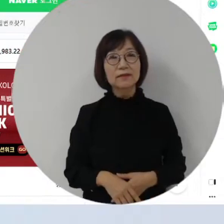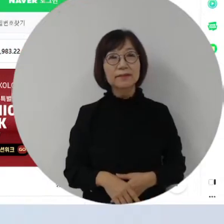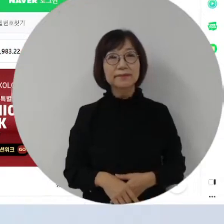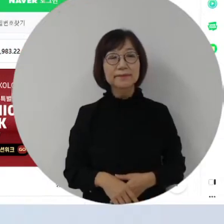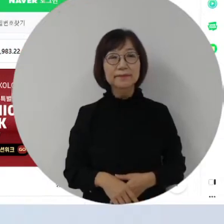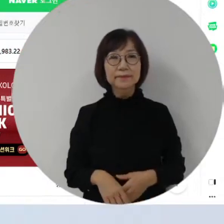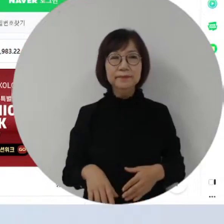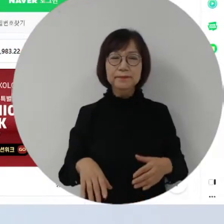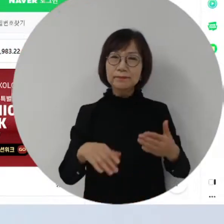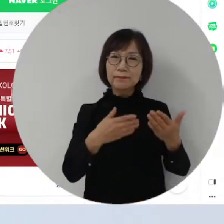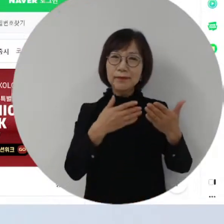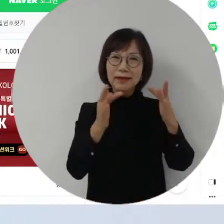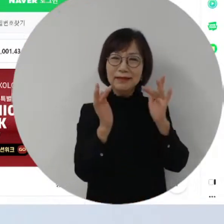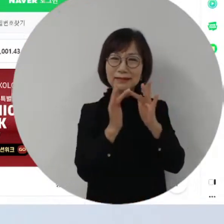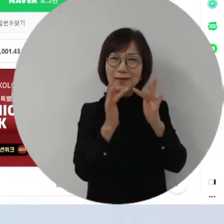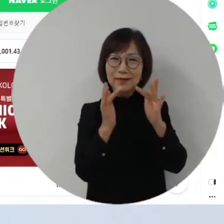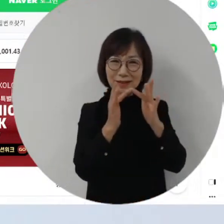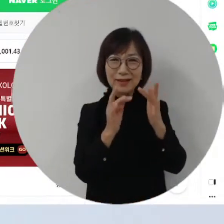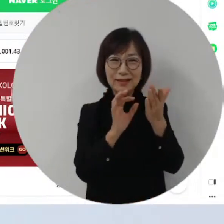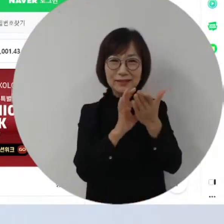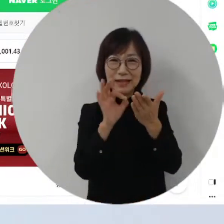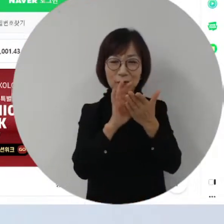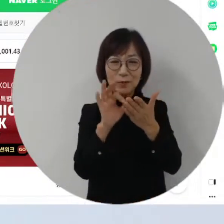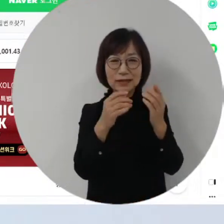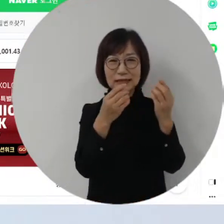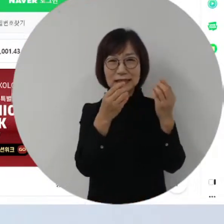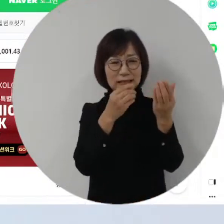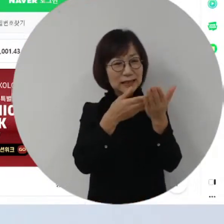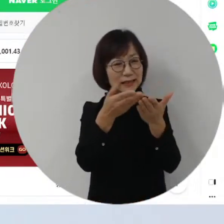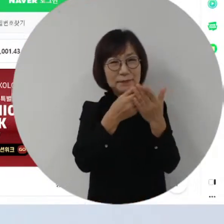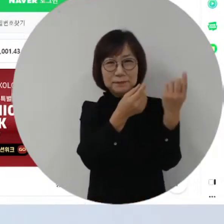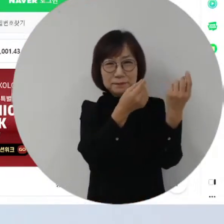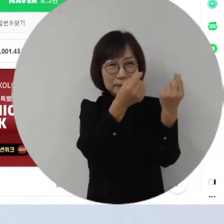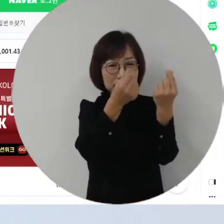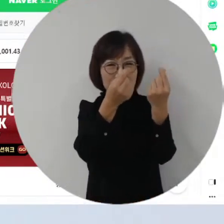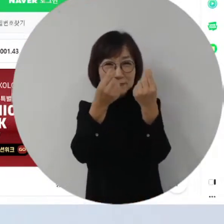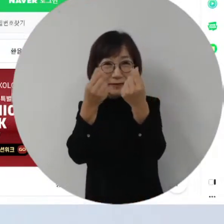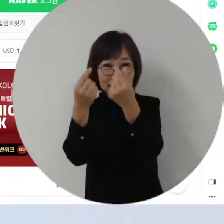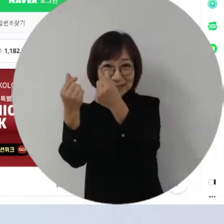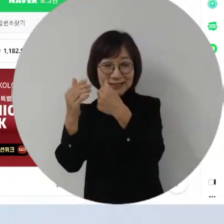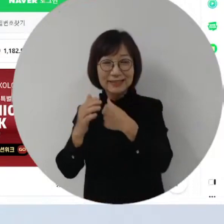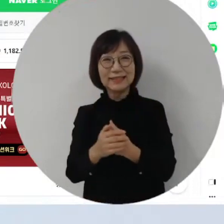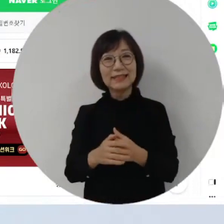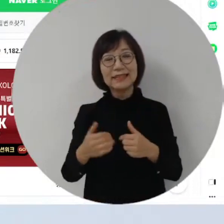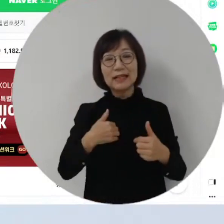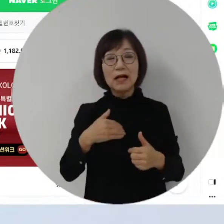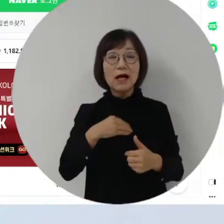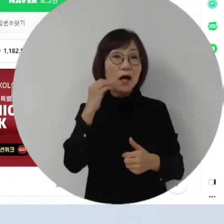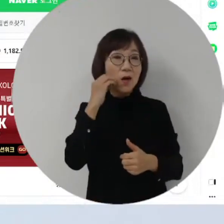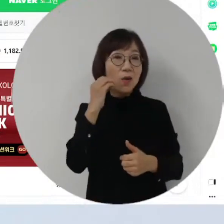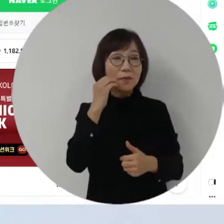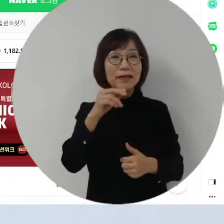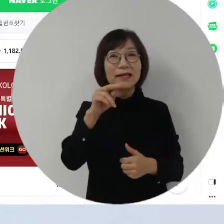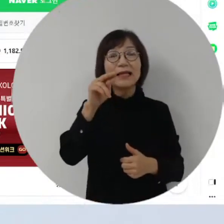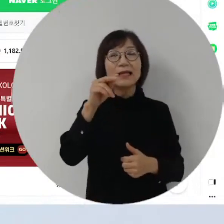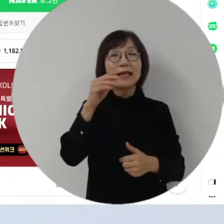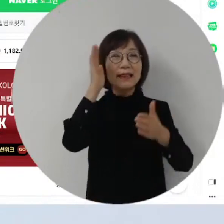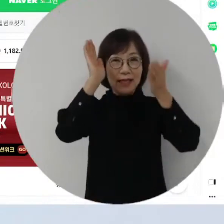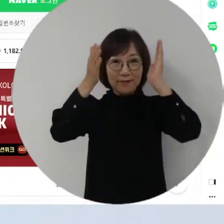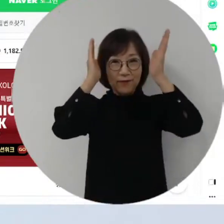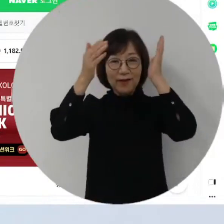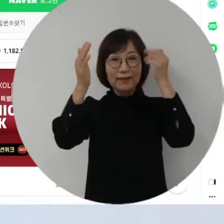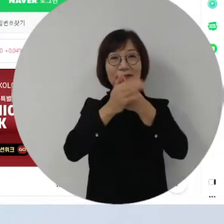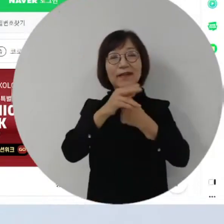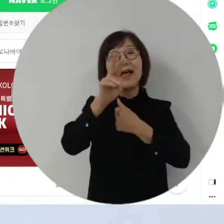웹브라우저가 다 비슷하죠. 여기가 홈 버튼인데 네이버가 홈으로 되어 있기 때문에 이렇게 N자로 나와 있는 것 뿐이고요.